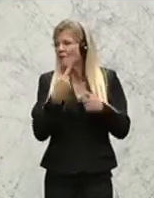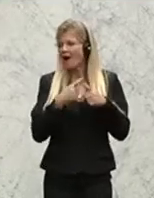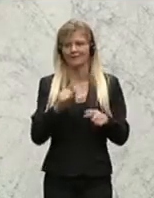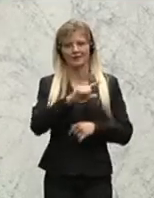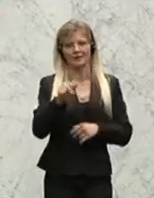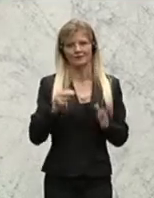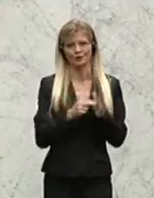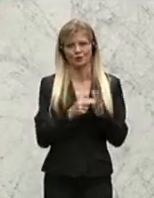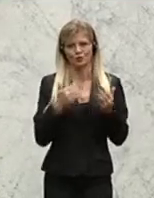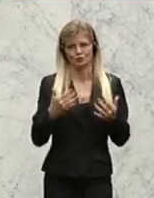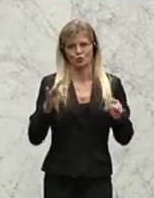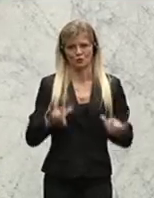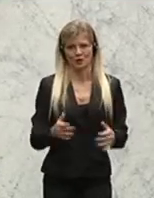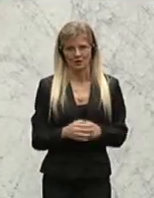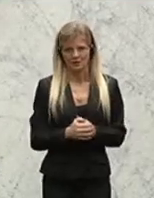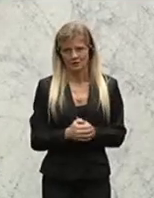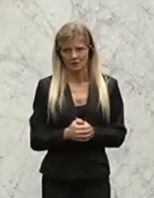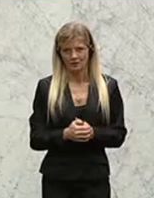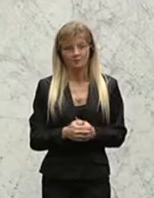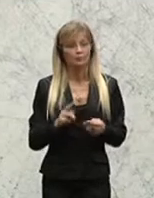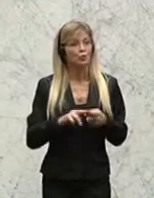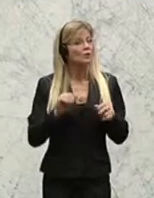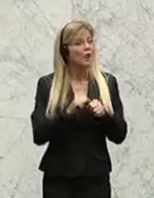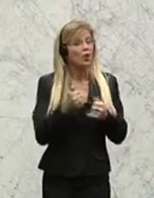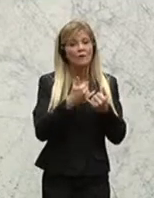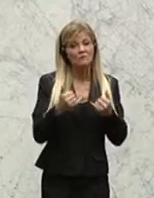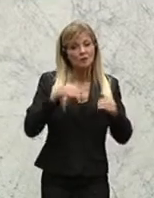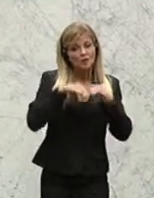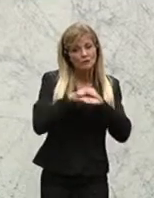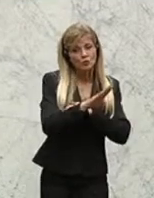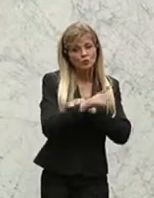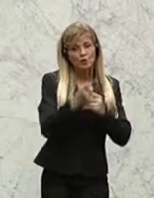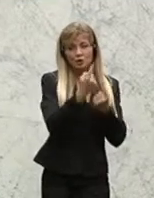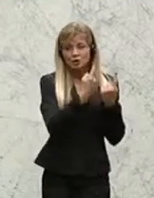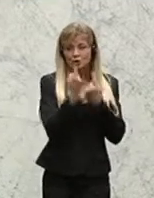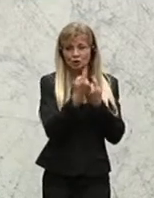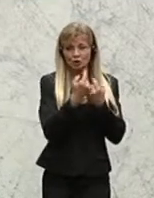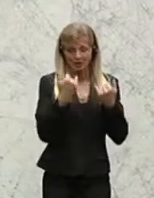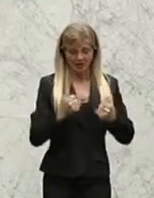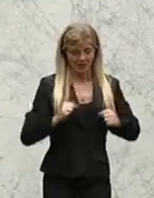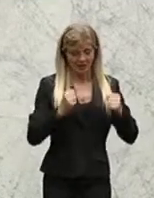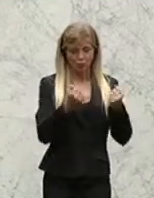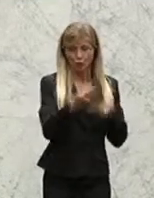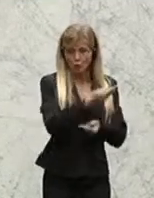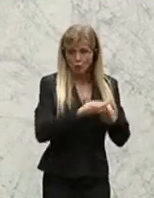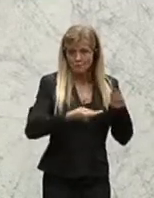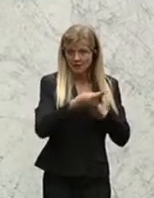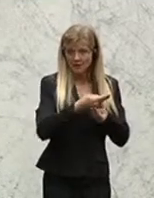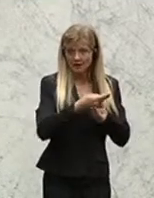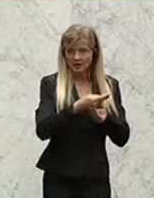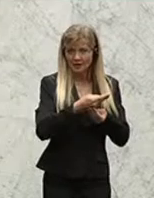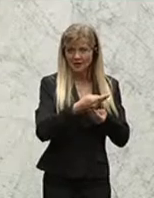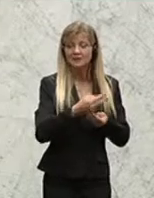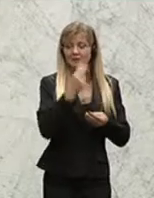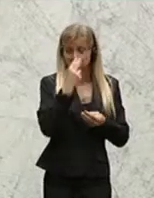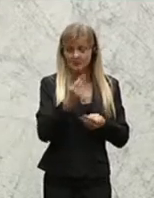der Umgang mit der aktuellen Flüchtlingssituation zeigt die Stärke Österreichs, nämlich wie wir